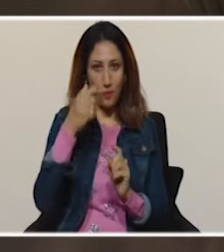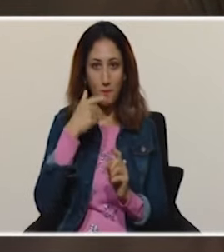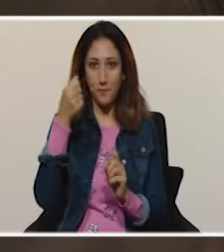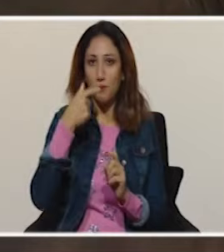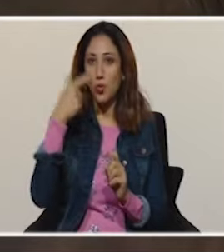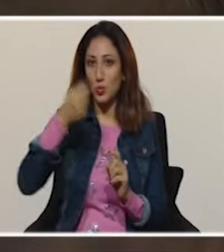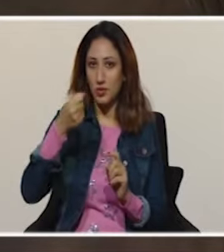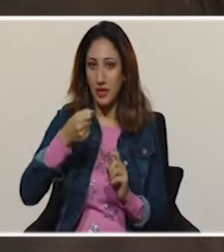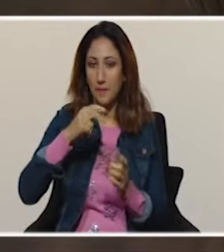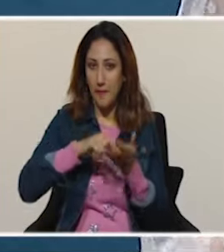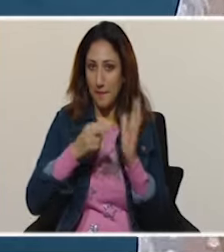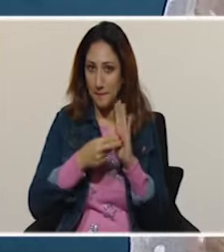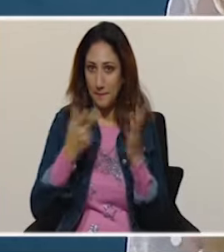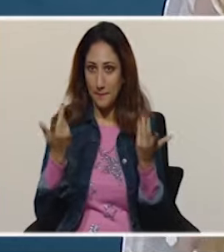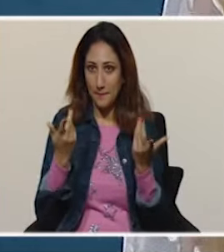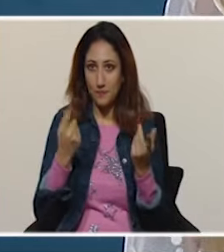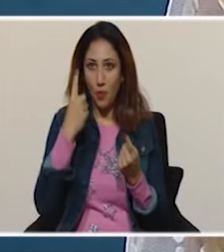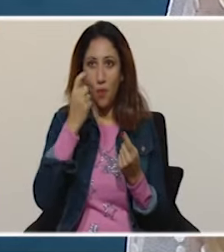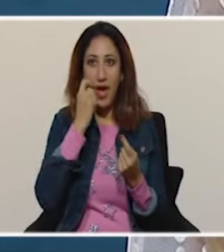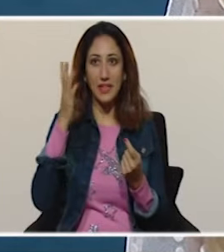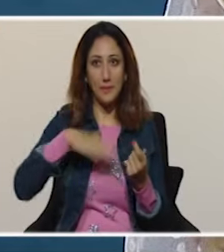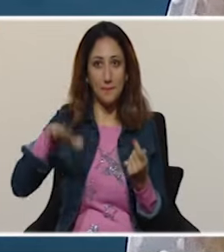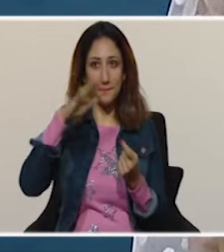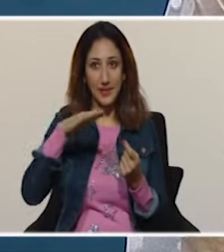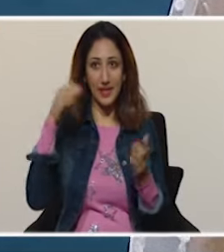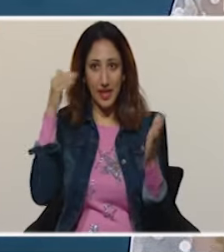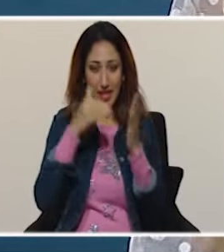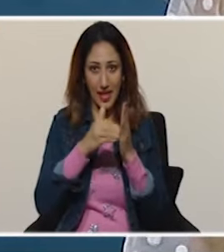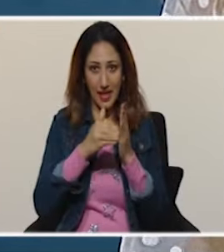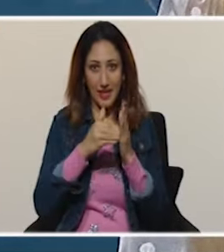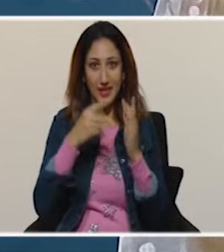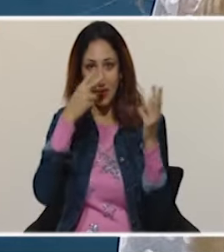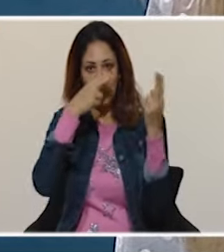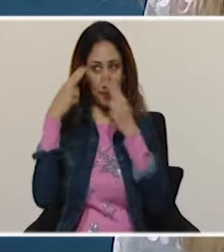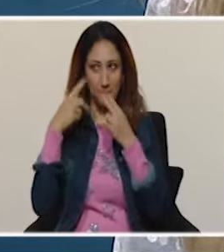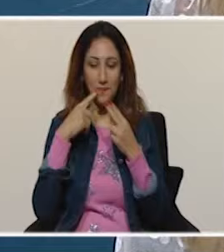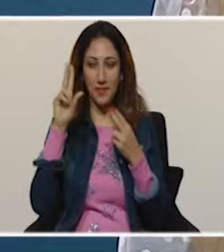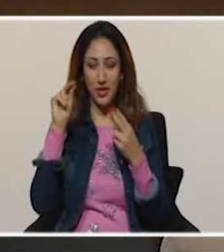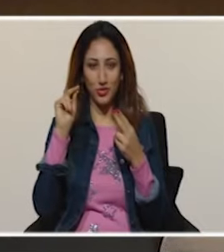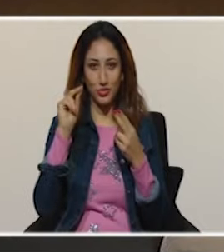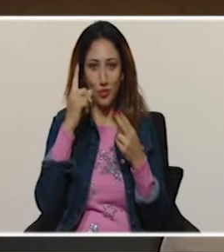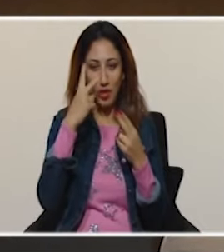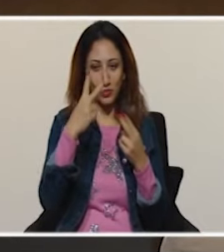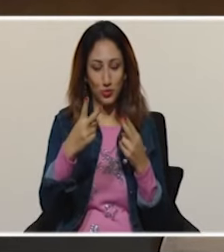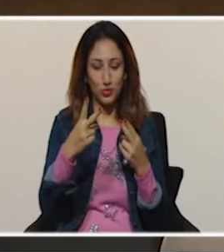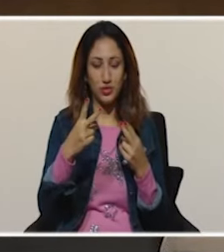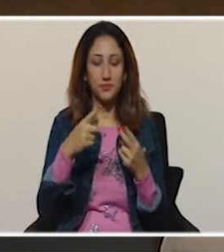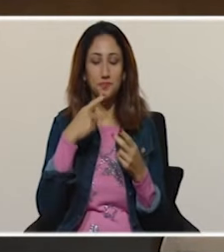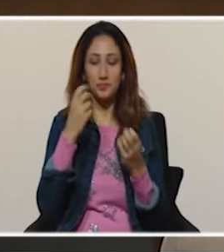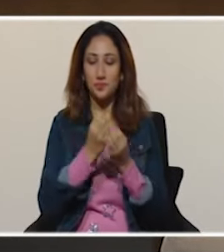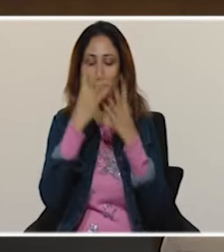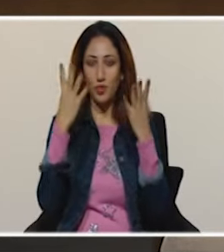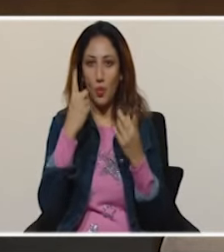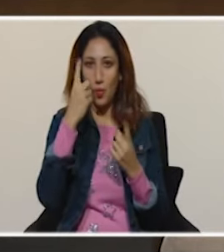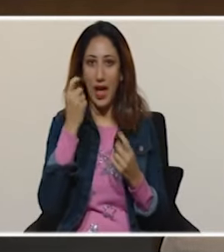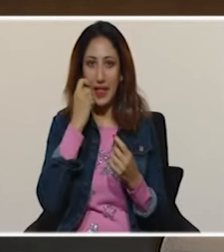طيب. انت طيبه عامله ايه؟ واخيرا واحد من الناس شفتي حققت لي حلمي سنه 2021. انت نورتينا في احد من الناس، انت واحده